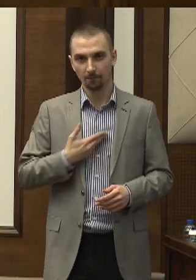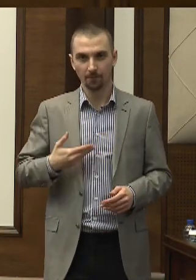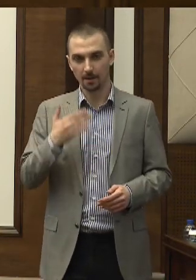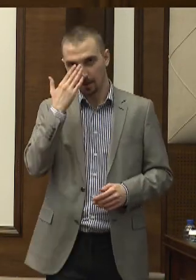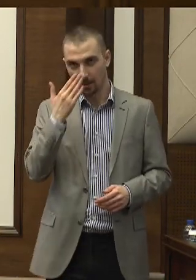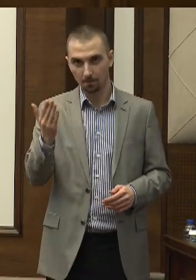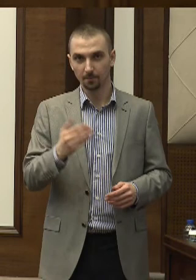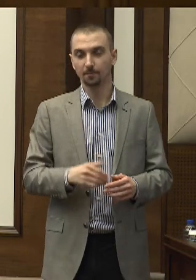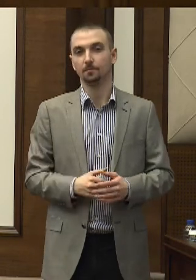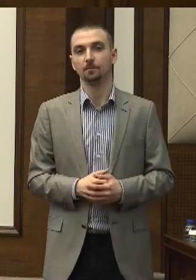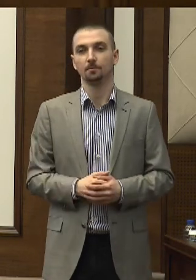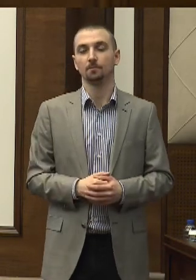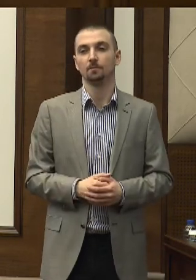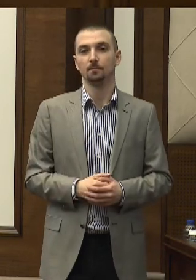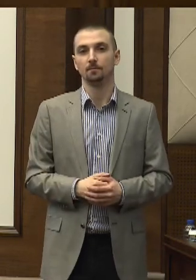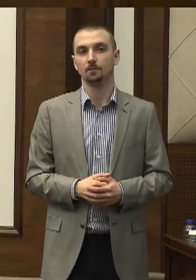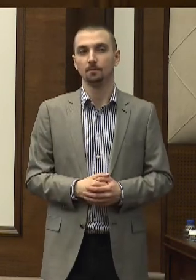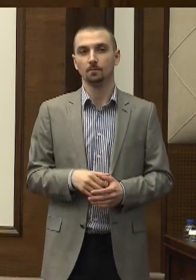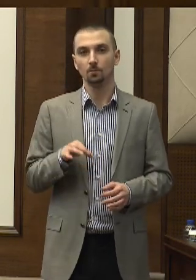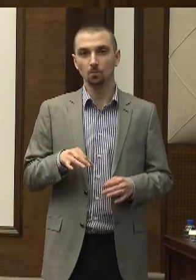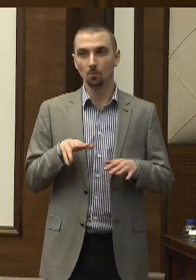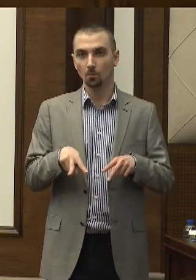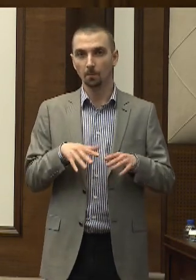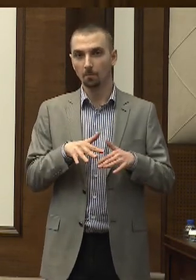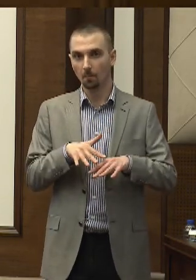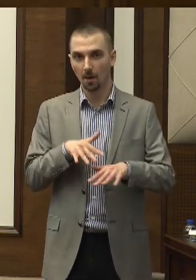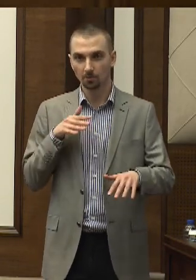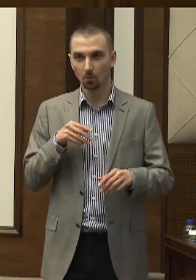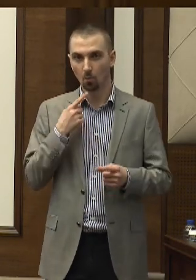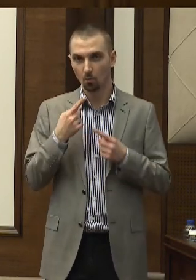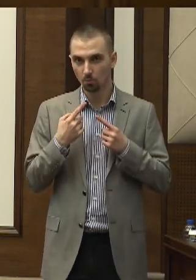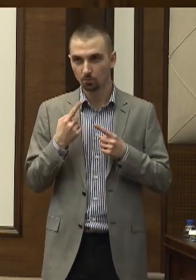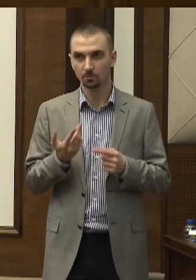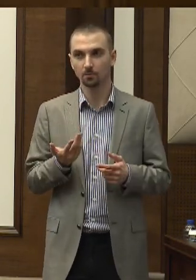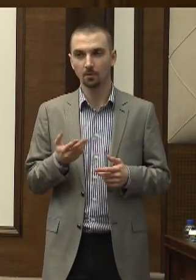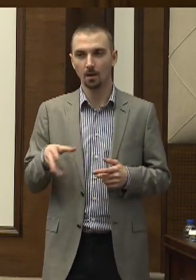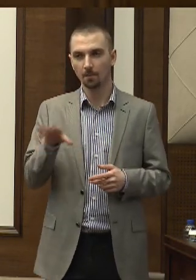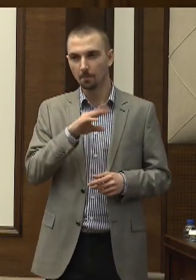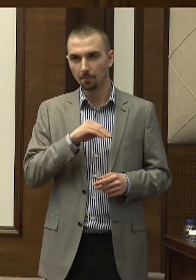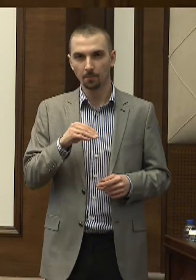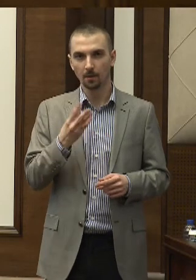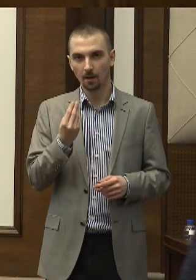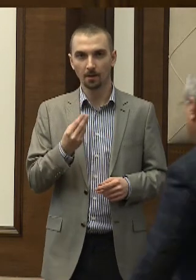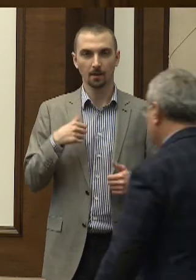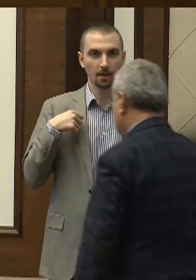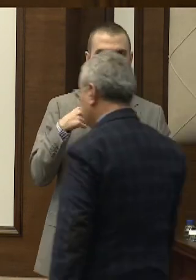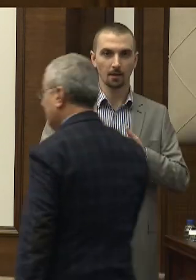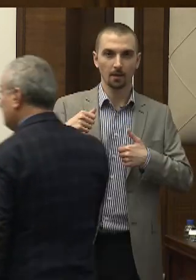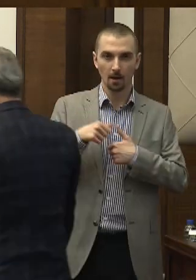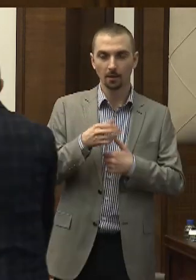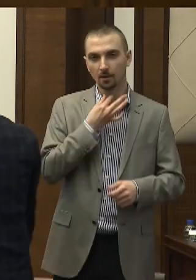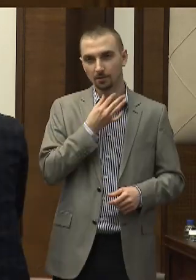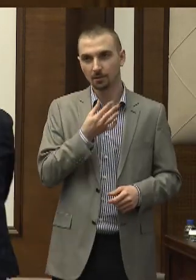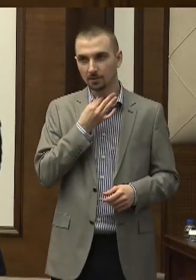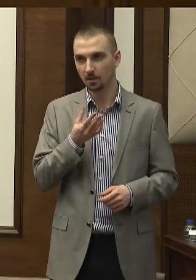iletiyoruz. Bugünkü bu güzel mecliste konuşan, söz alan, katkı sağlayan bütün arkadaşlarıma tekrar, dernek başkanlarımıza,